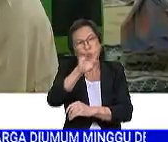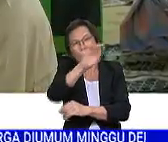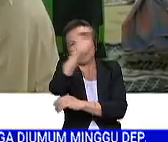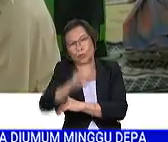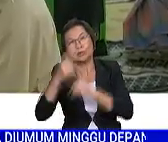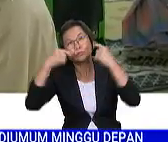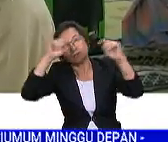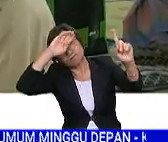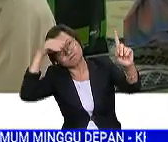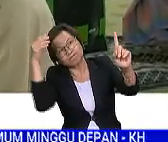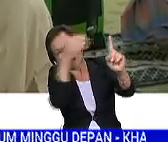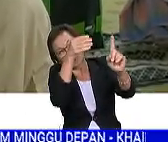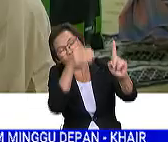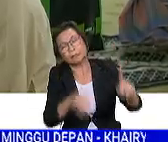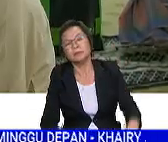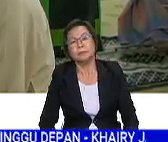target.